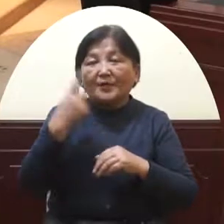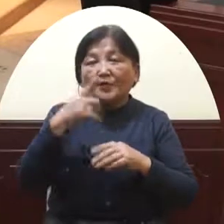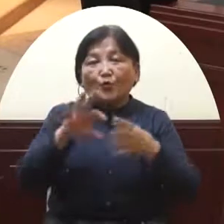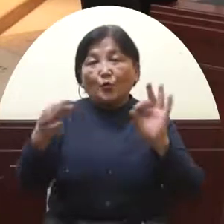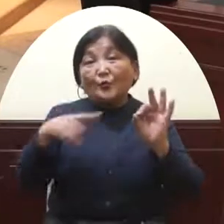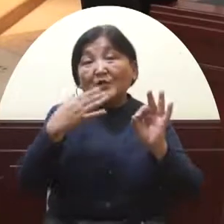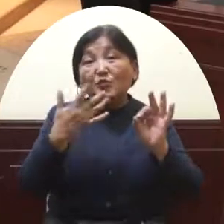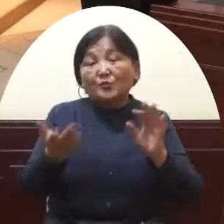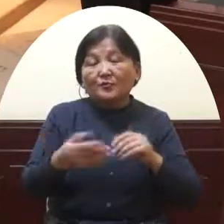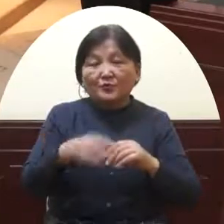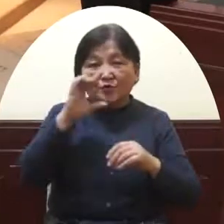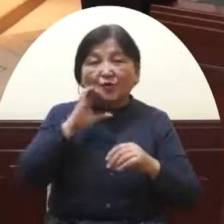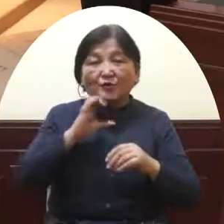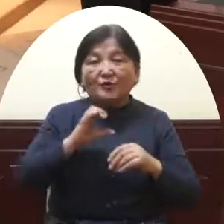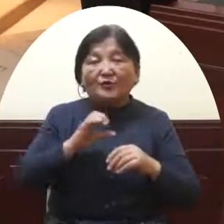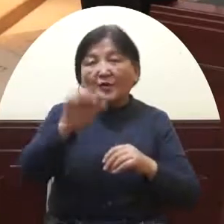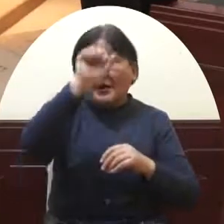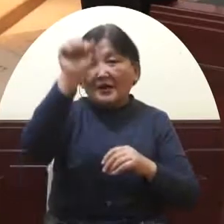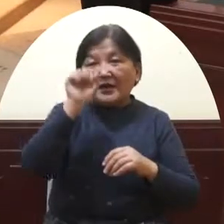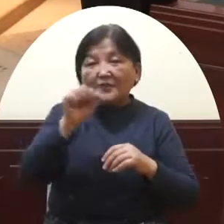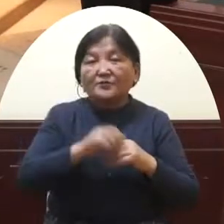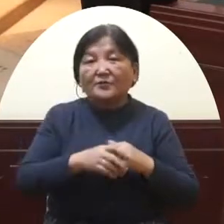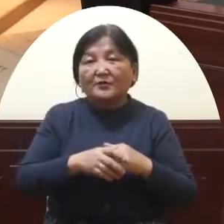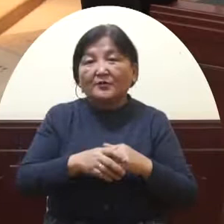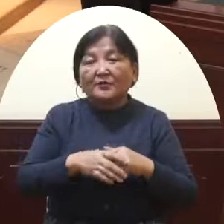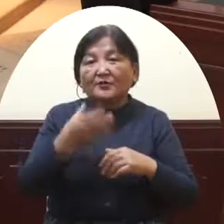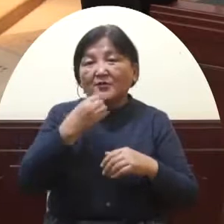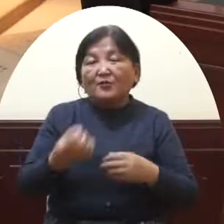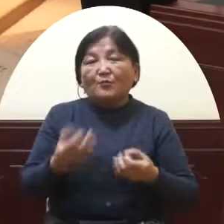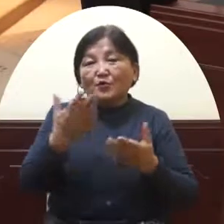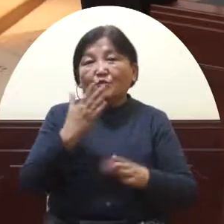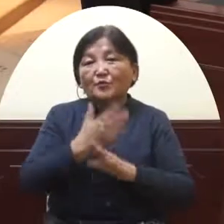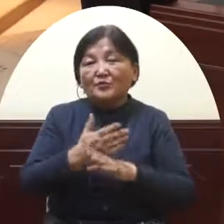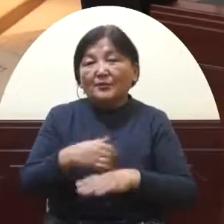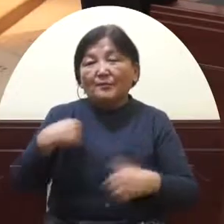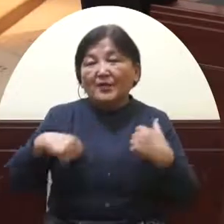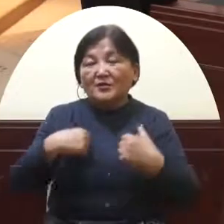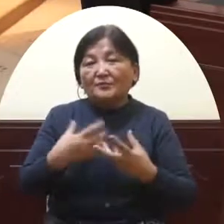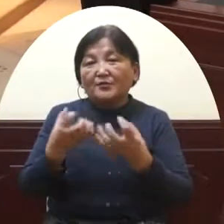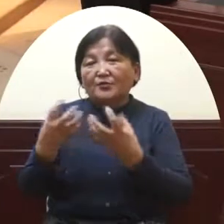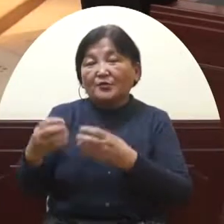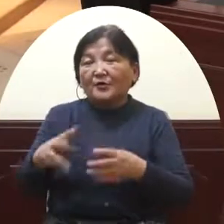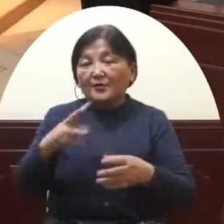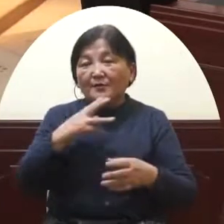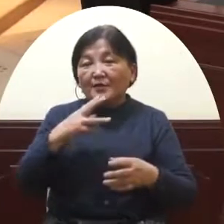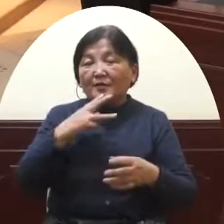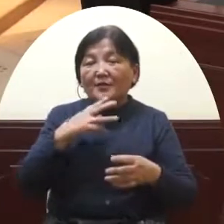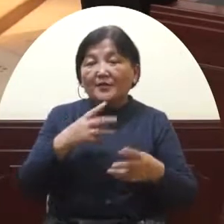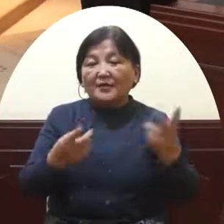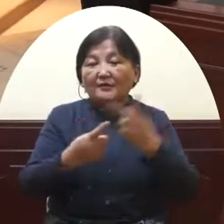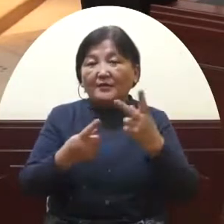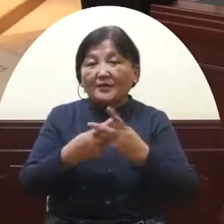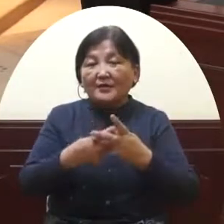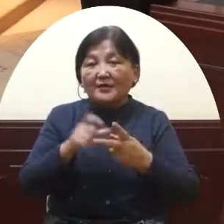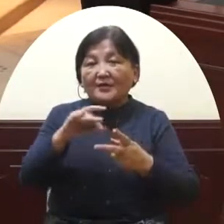За тэгээд сонирхолтой асуулт үүдтэй цаахан болж үү. Ялангуяа гэрэл тод шиг үүдтэй бас нэлээд олон удаа гэрэл мэдээлэлсээр